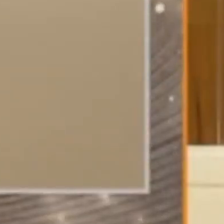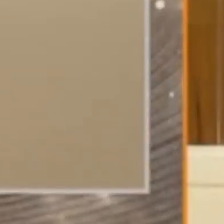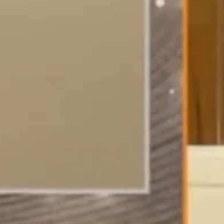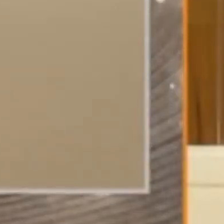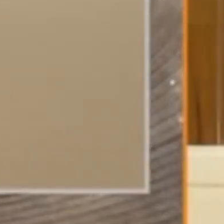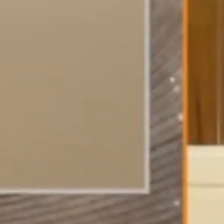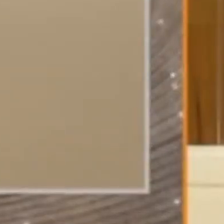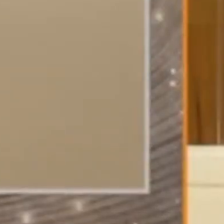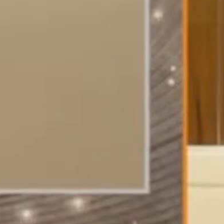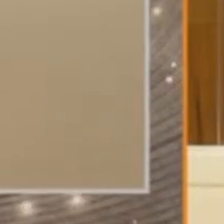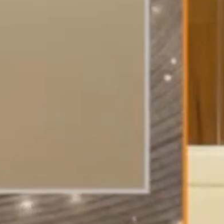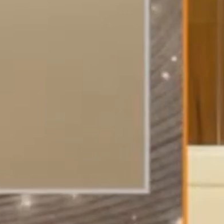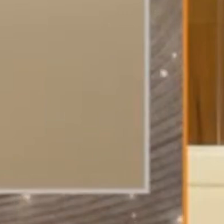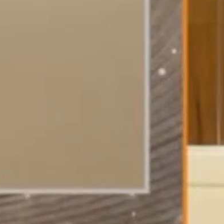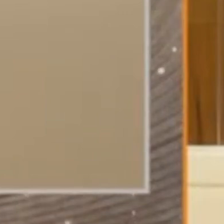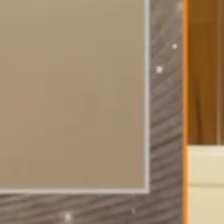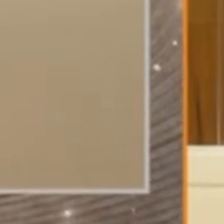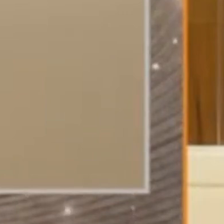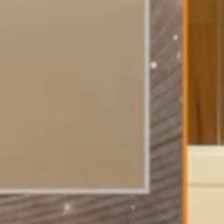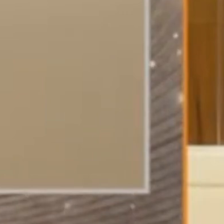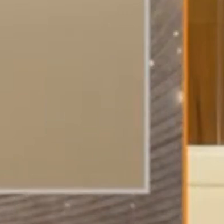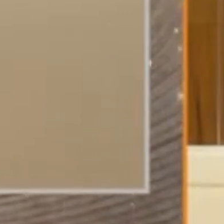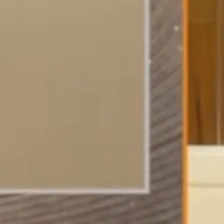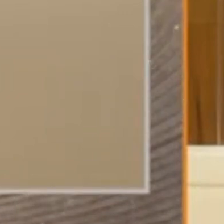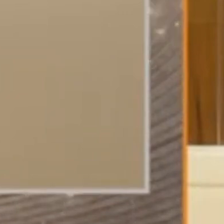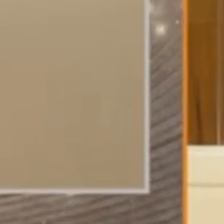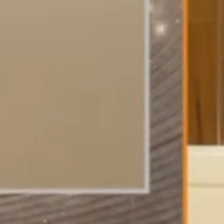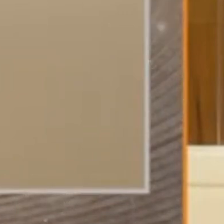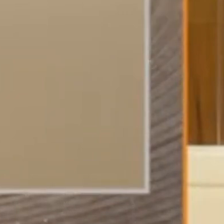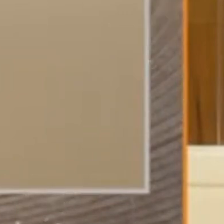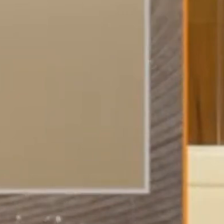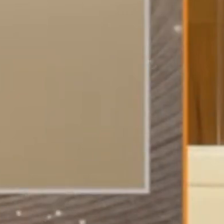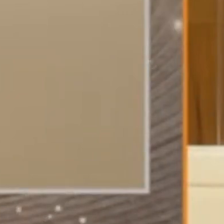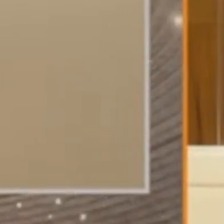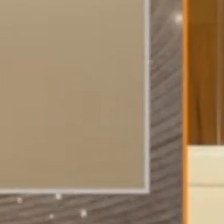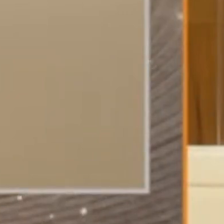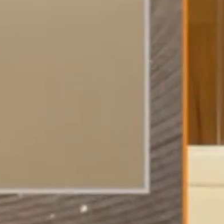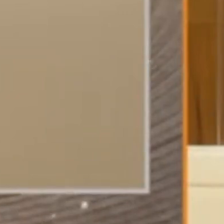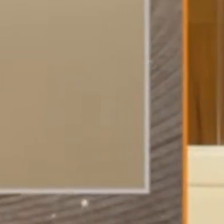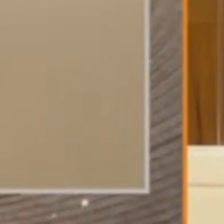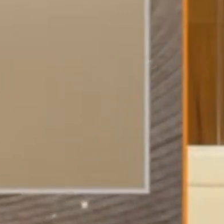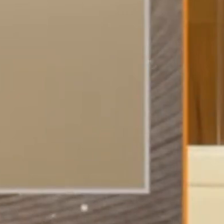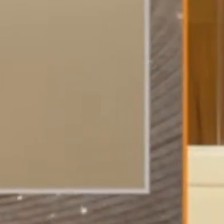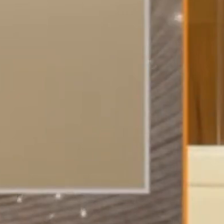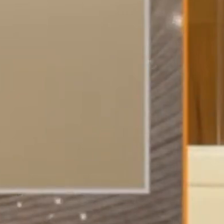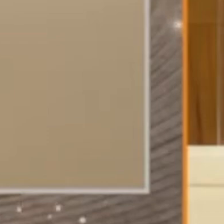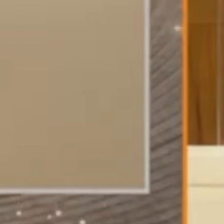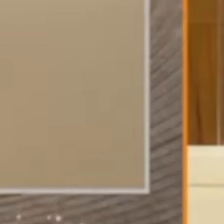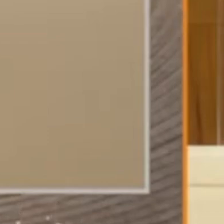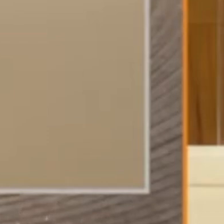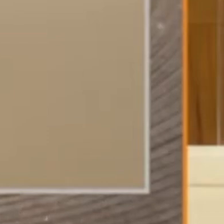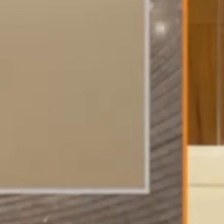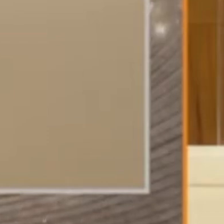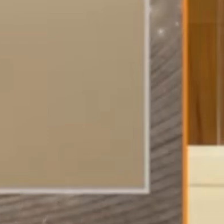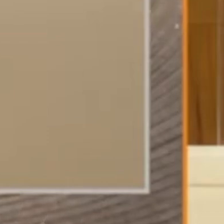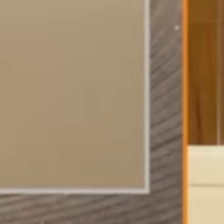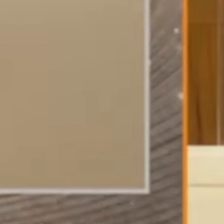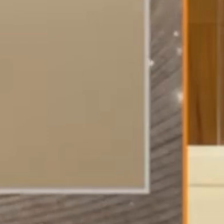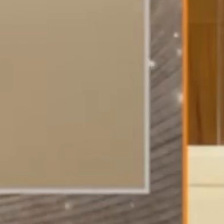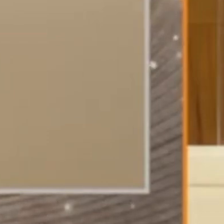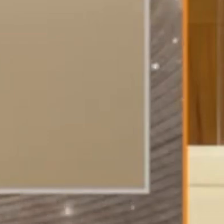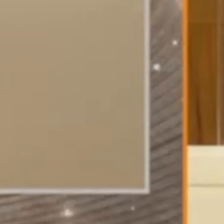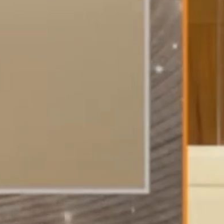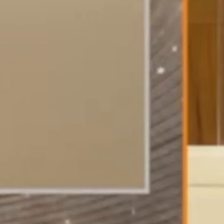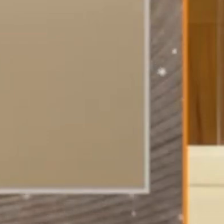ยถูกตัดสิทธิ์การเมือง10ปีสามารถมาร่างรัฐธรรมนูญได้หรือไม่ครับท่านประธานครับ ก็วินิจฉัยว่า